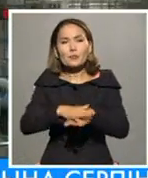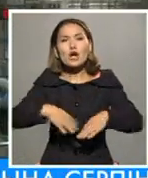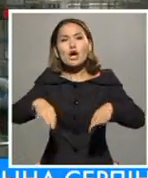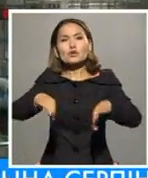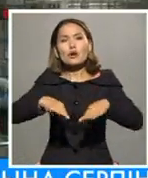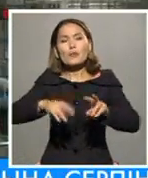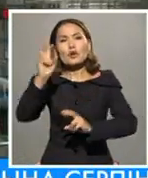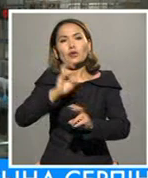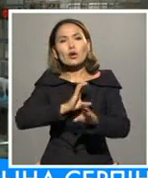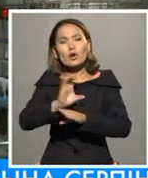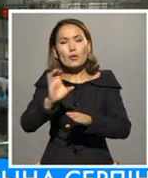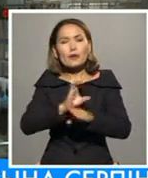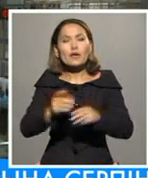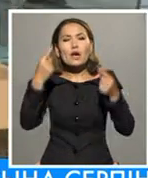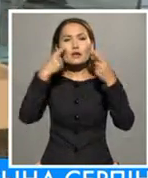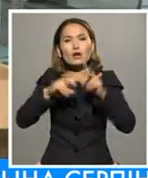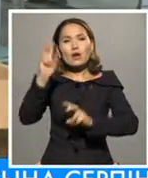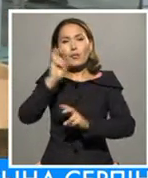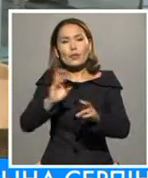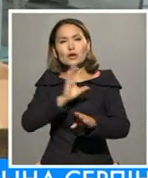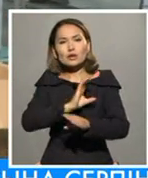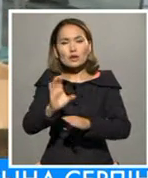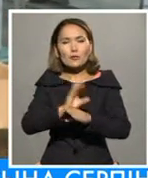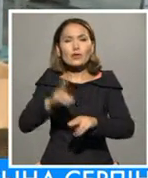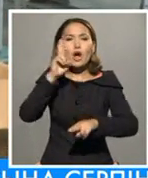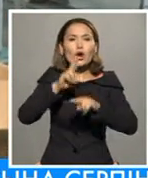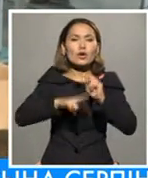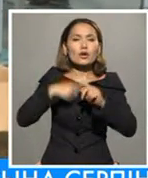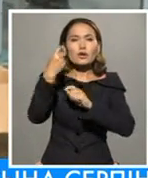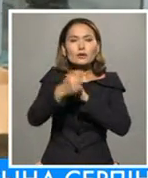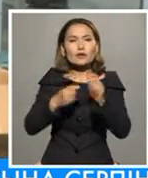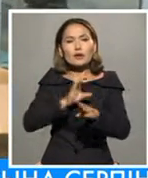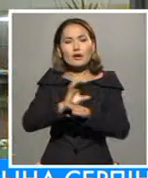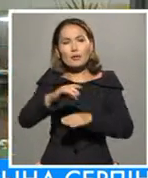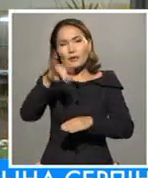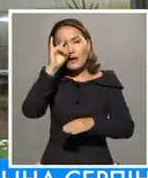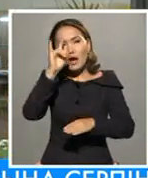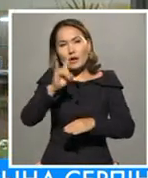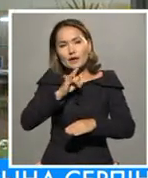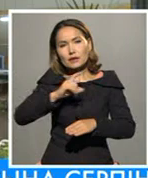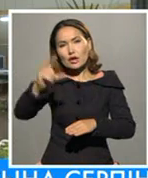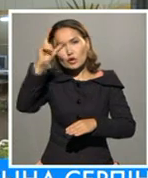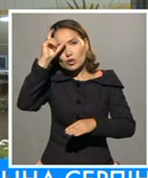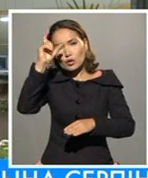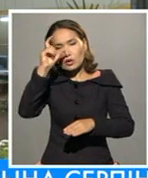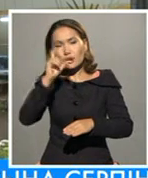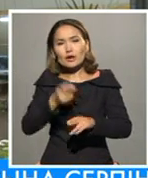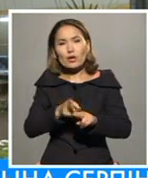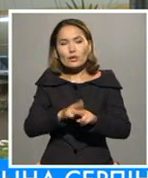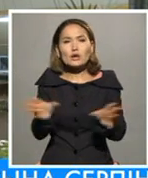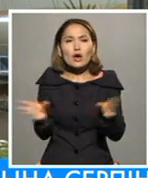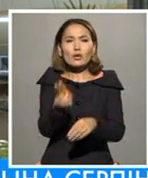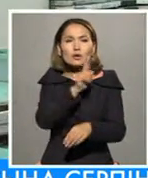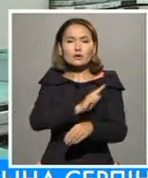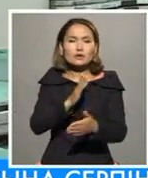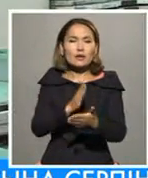өндірісі, жеңіл өнеркәсіп, технология өндіру және құрылыс секторында толағай табысқа жеткен мемлекет. Сондықтан бауырлас елдің еркін сауда